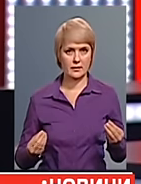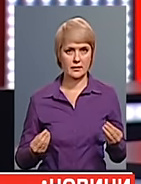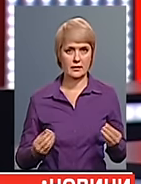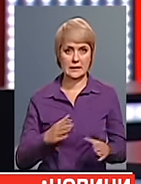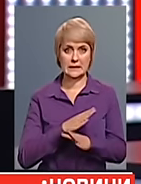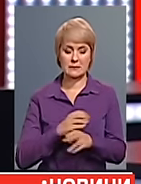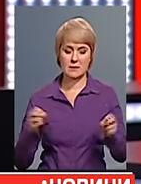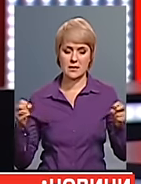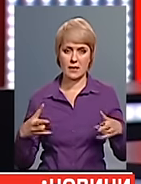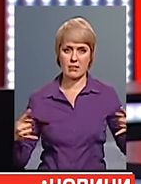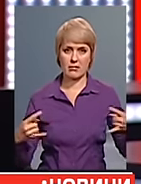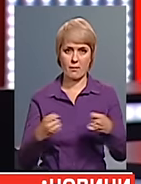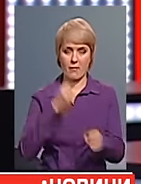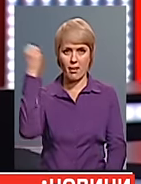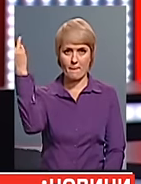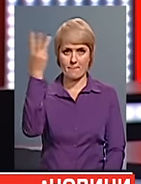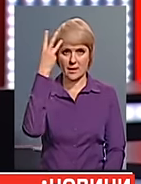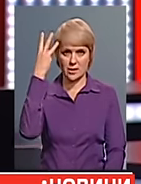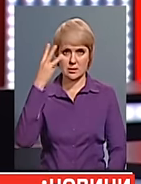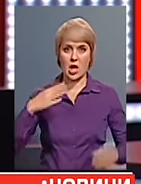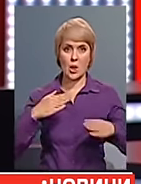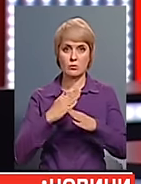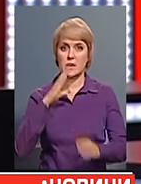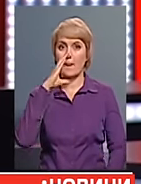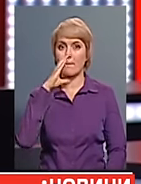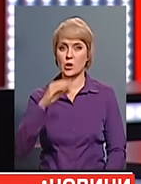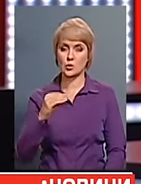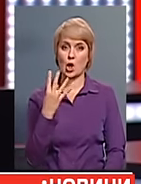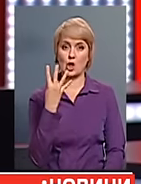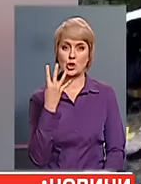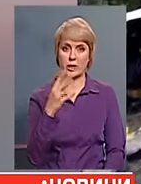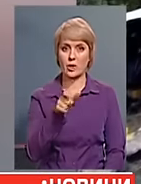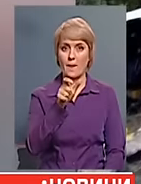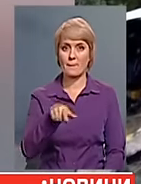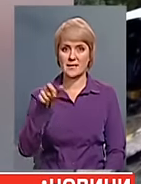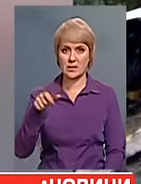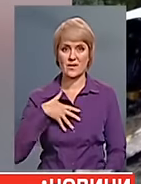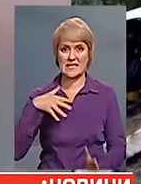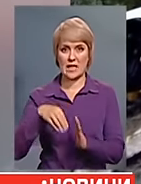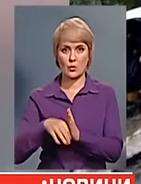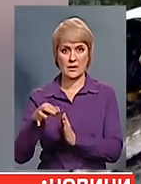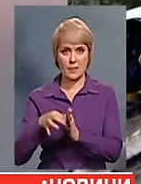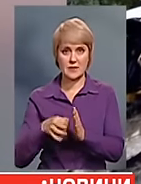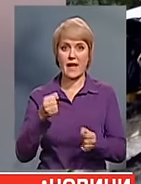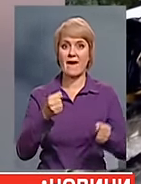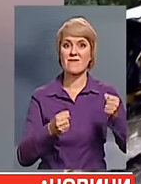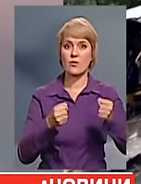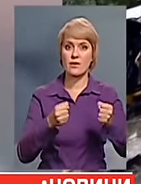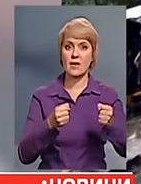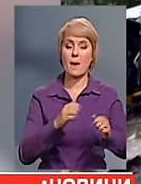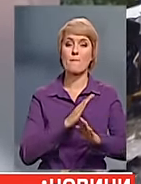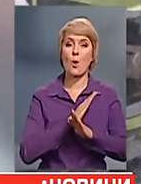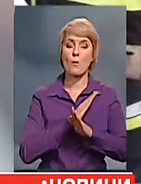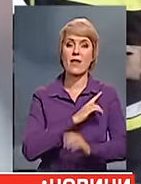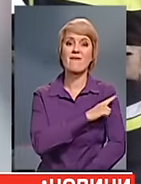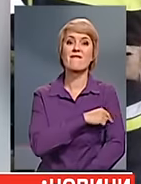Смертельне ДТП на Хмельниччині. Там розбилася маршрутка. Четверо пасажирів загинули на місці. Водій помер у реанімації, повідомив черговий лікар